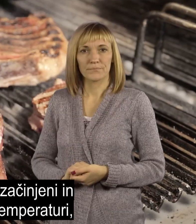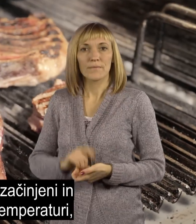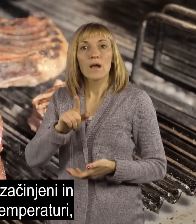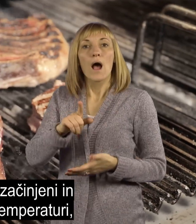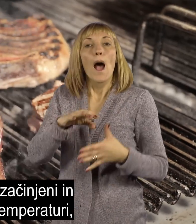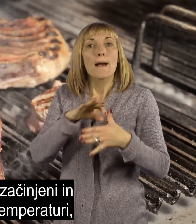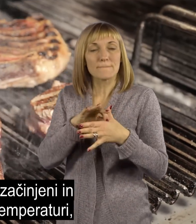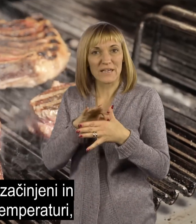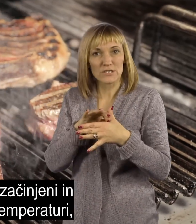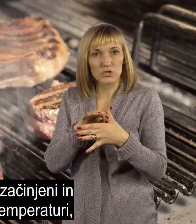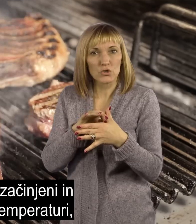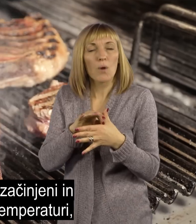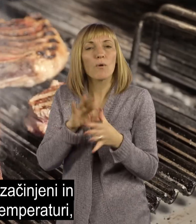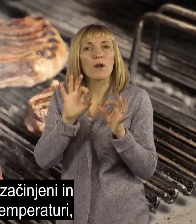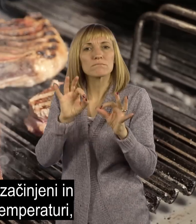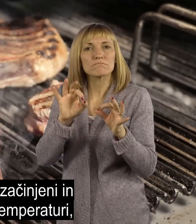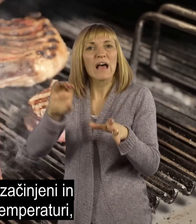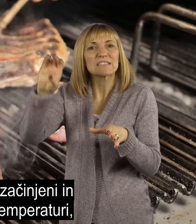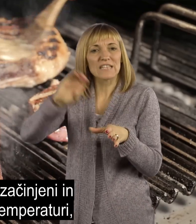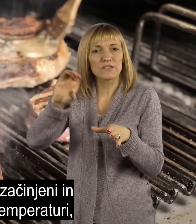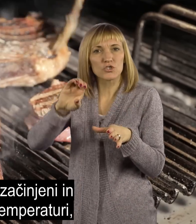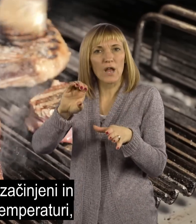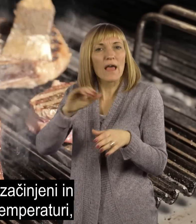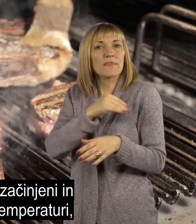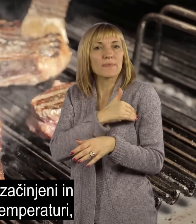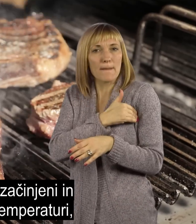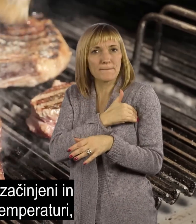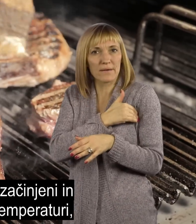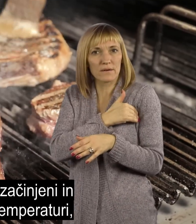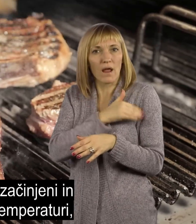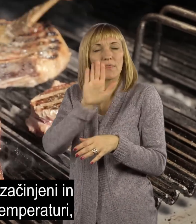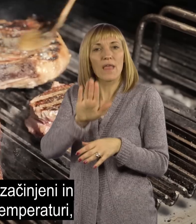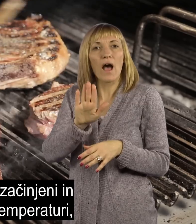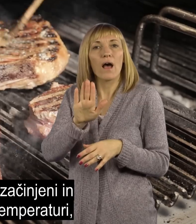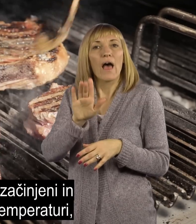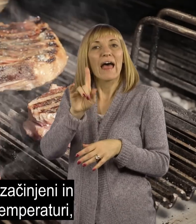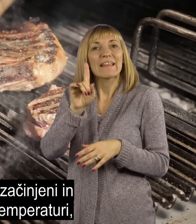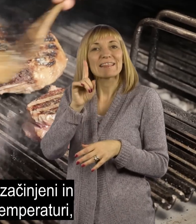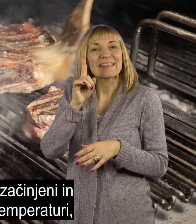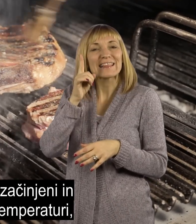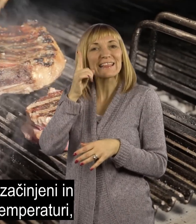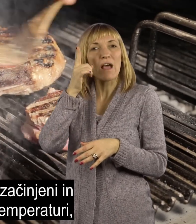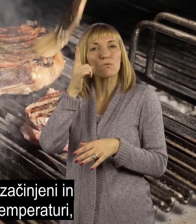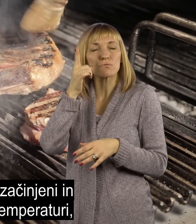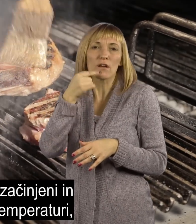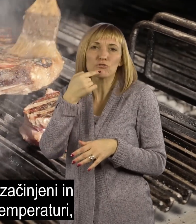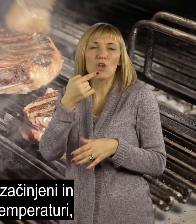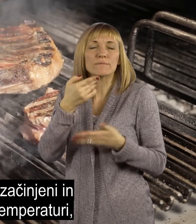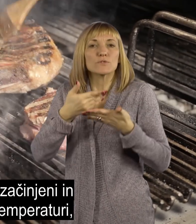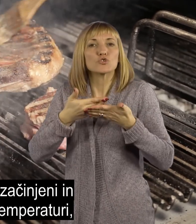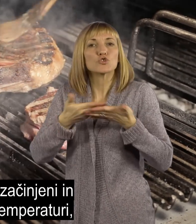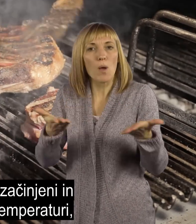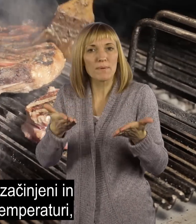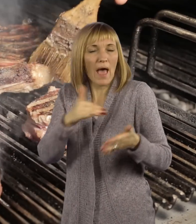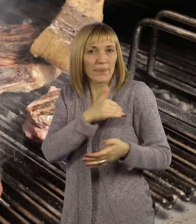Steki so ustrezno začinjeni in temperirani na sobni